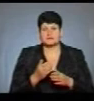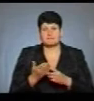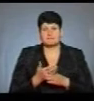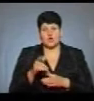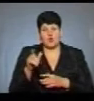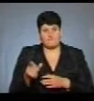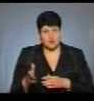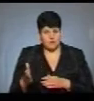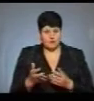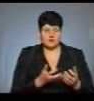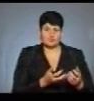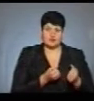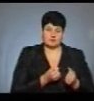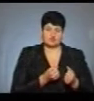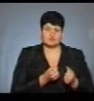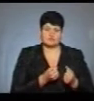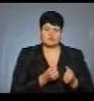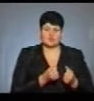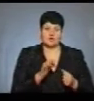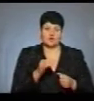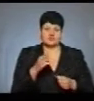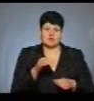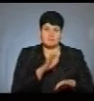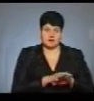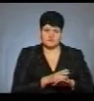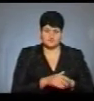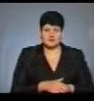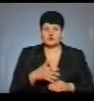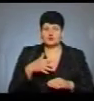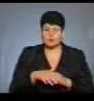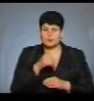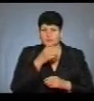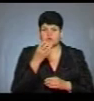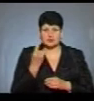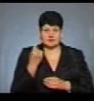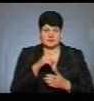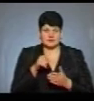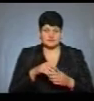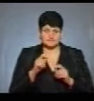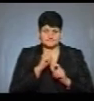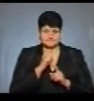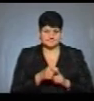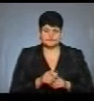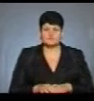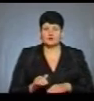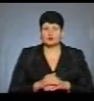і отримувачем пільги, між і Ощадбанком. Зрозуміло, спробуємо відповісти на ще одне запитання. Доброго